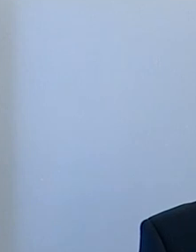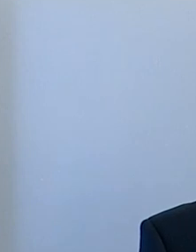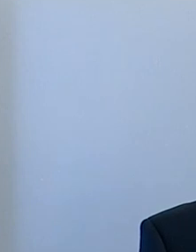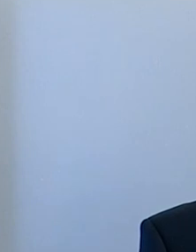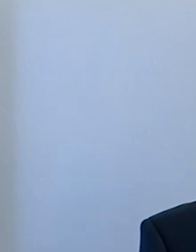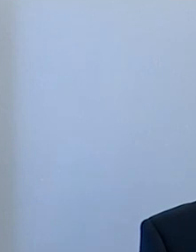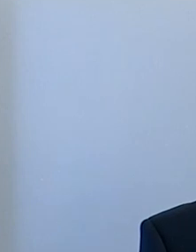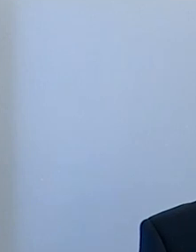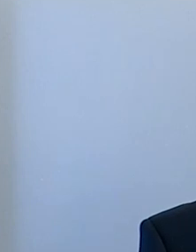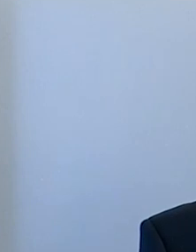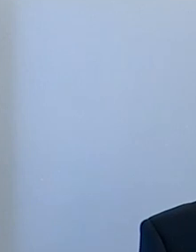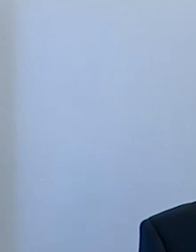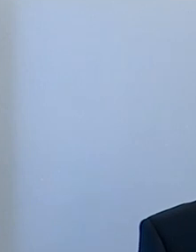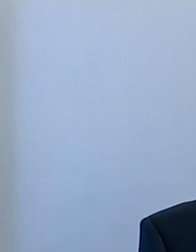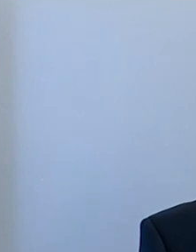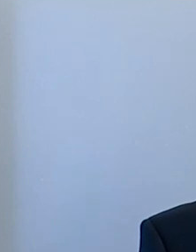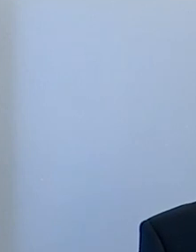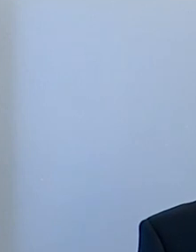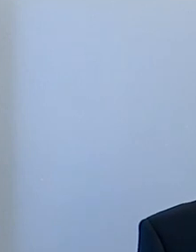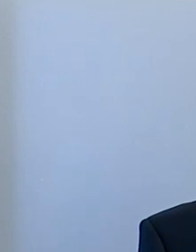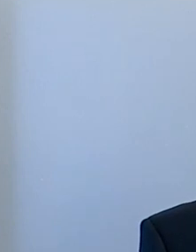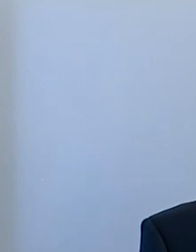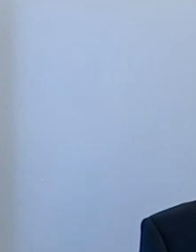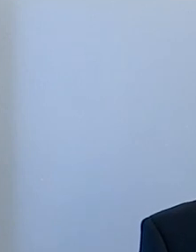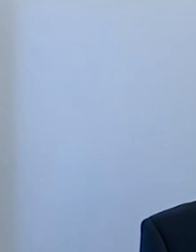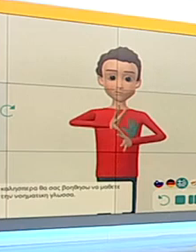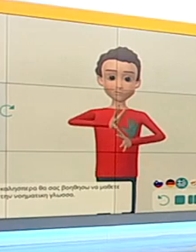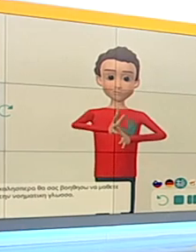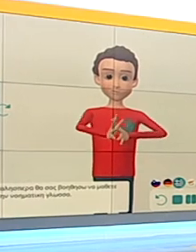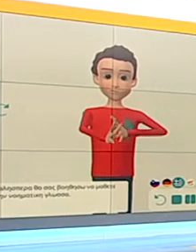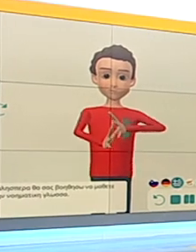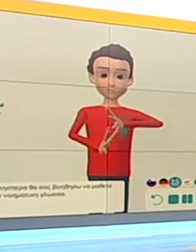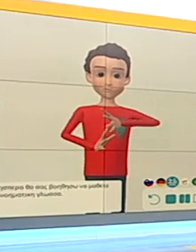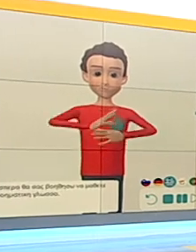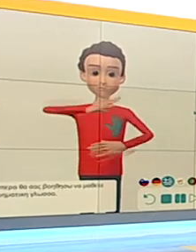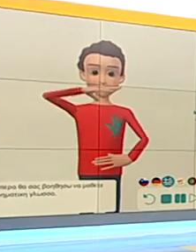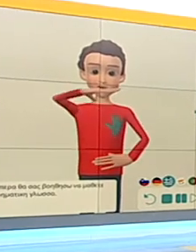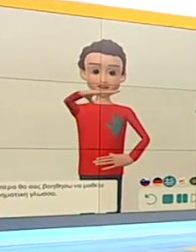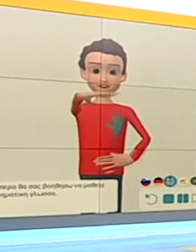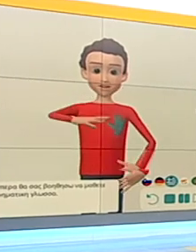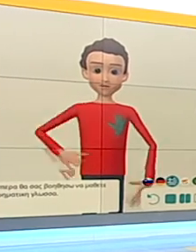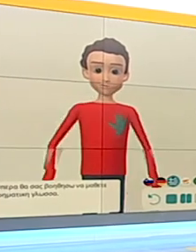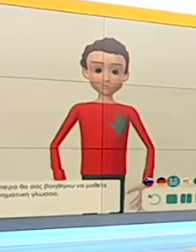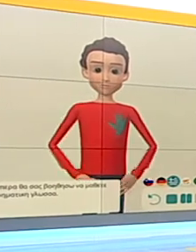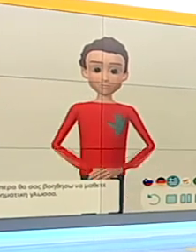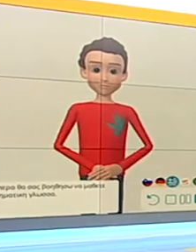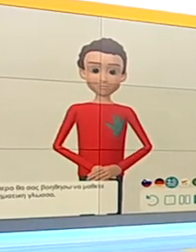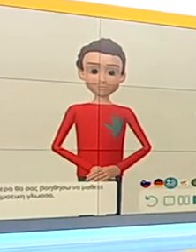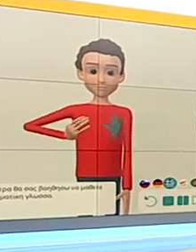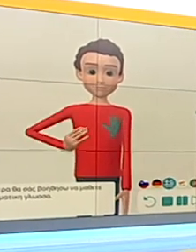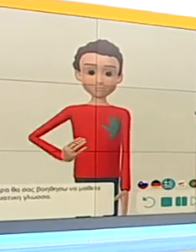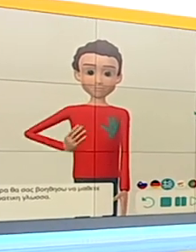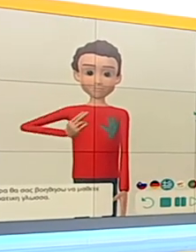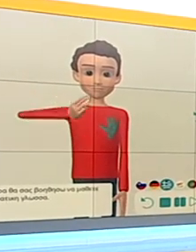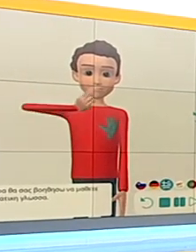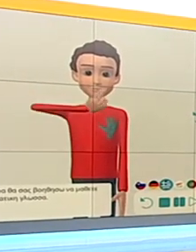να χρηματοδοτήσει τέτοια προγράμματα, τα οποία για μας έχουν εκπαιδευτικό και ερευνητικό χαρακτήρα. Με κοινωνικό πρόσημο.